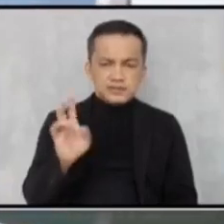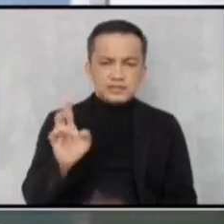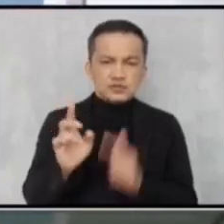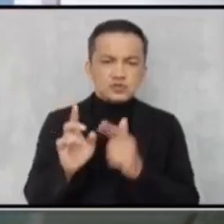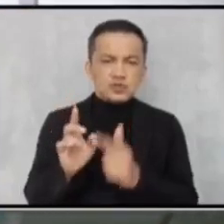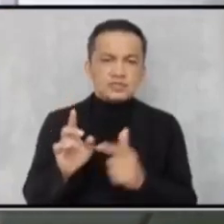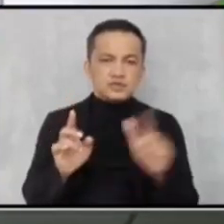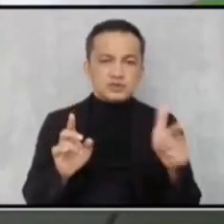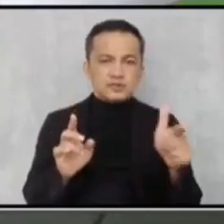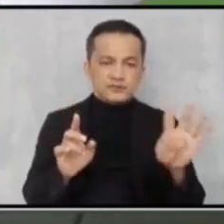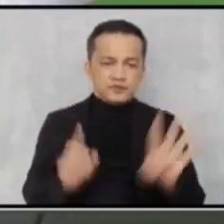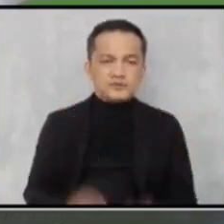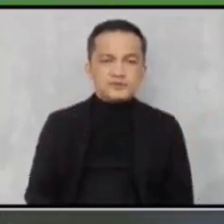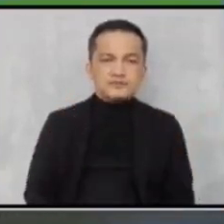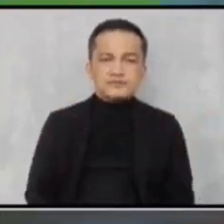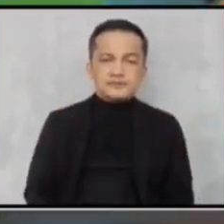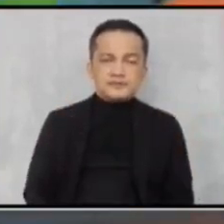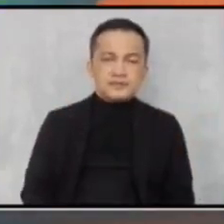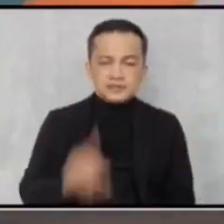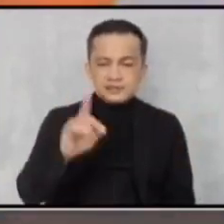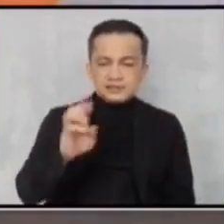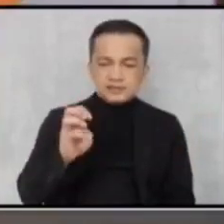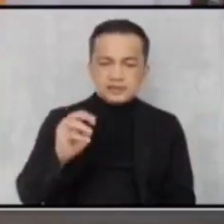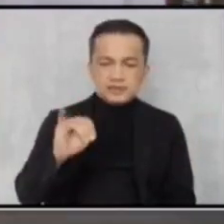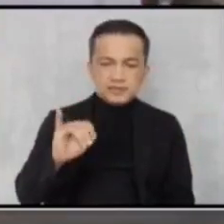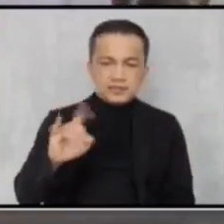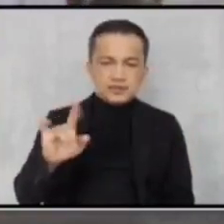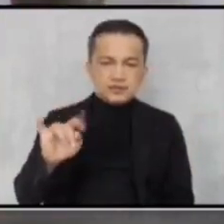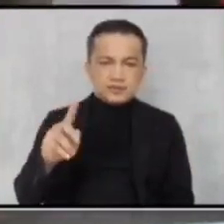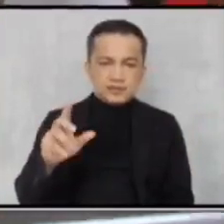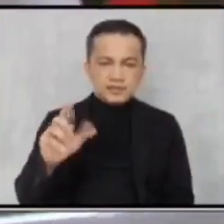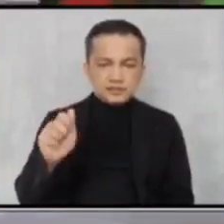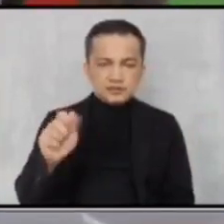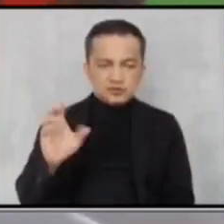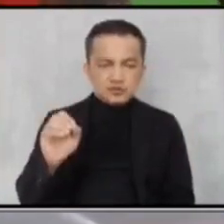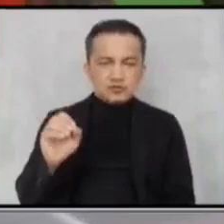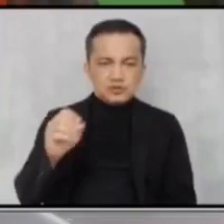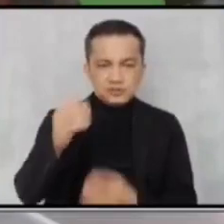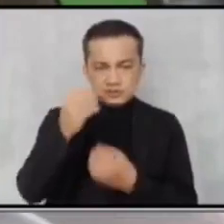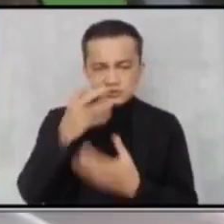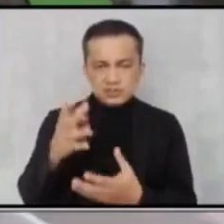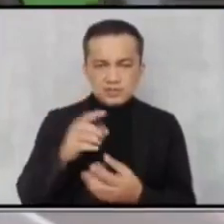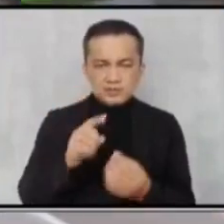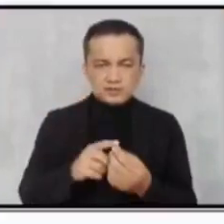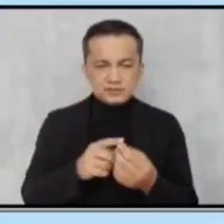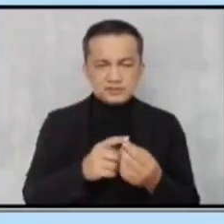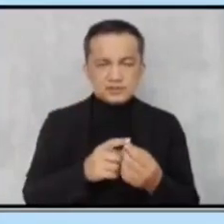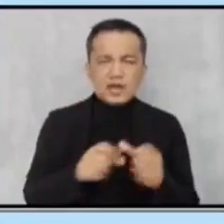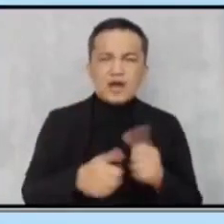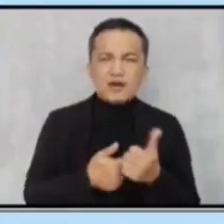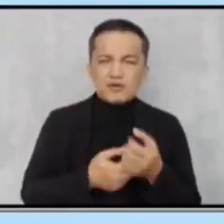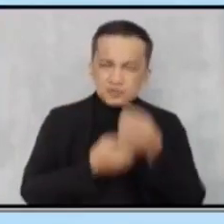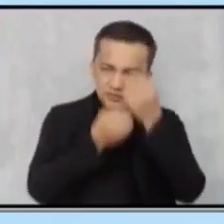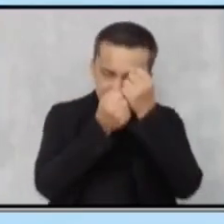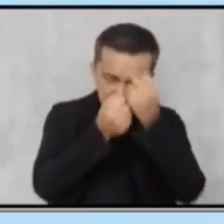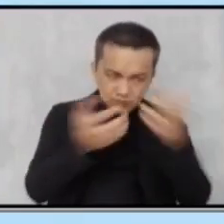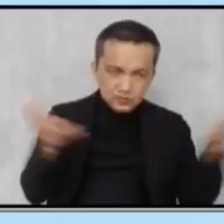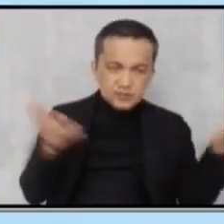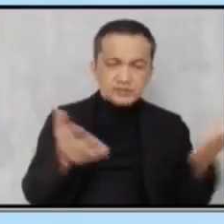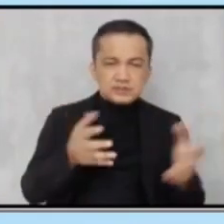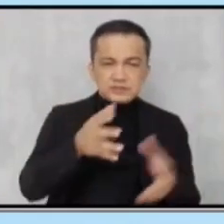Demi Lovato ni-reveal kung paano siya naglantad sa kanyang mga magulang. Sa isang interview ng